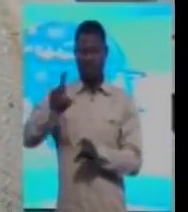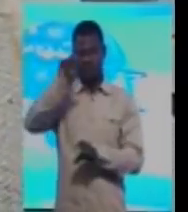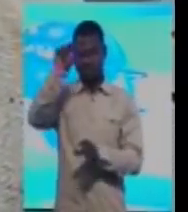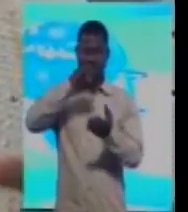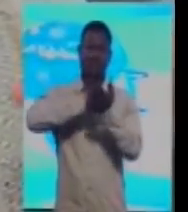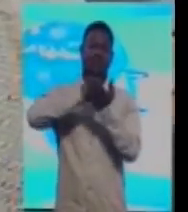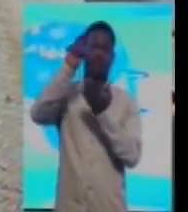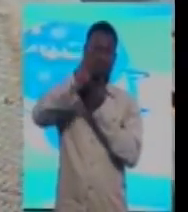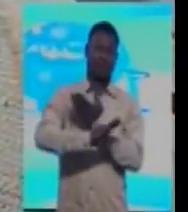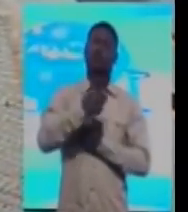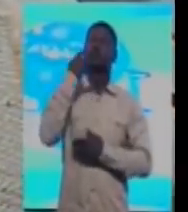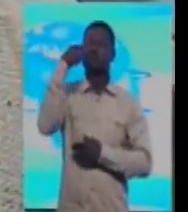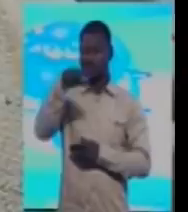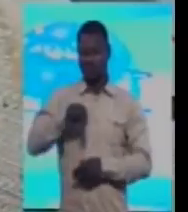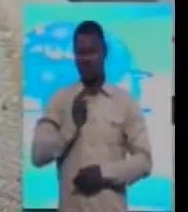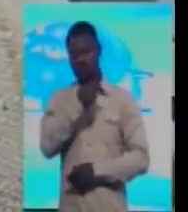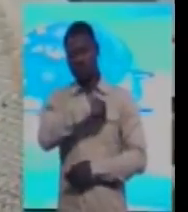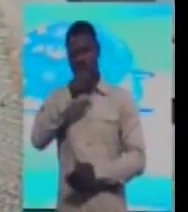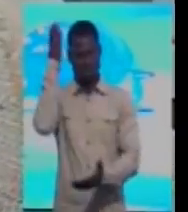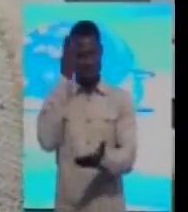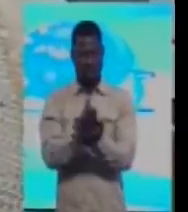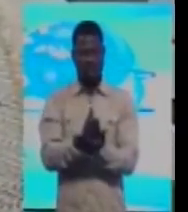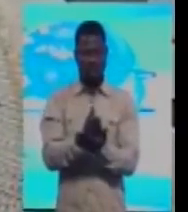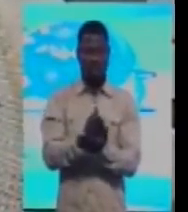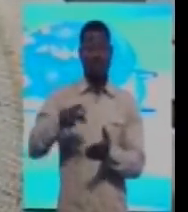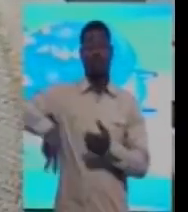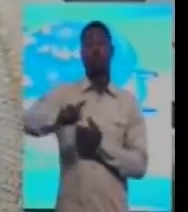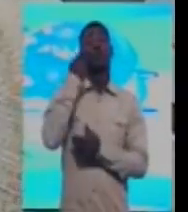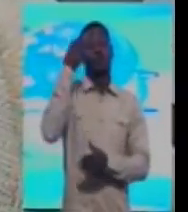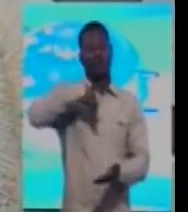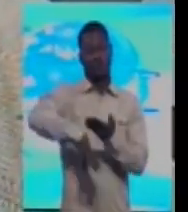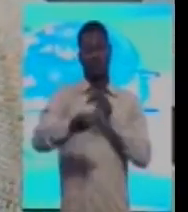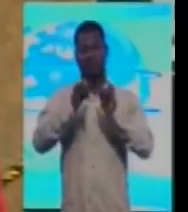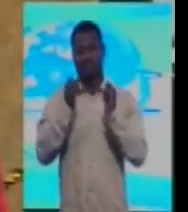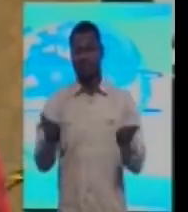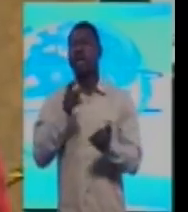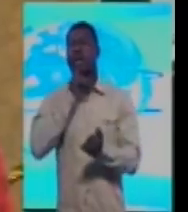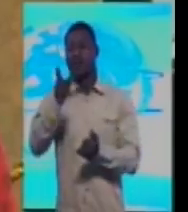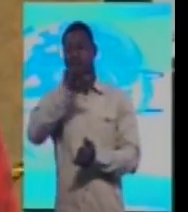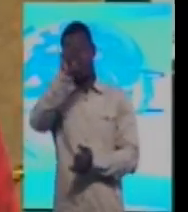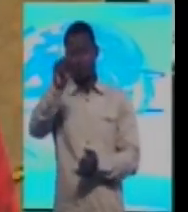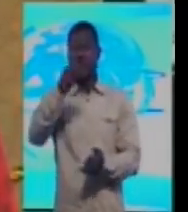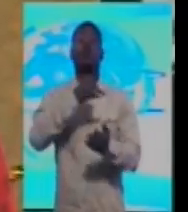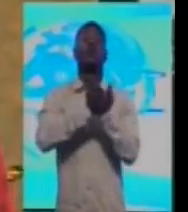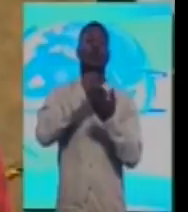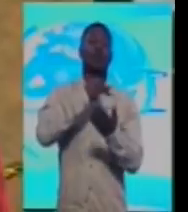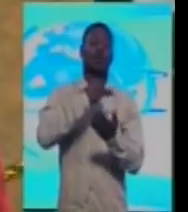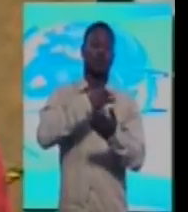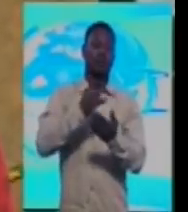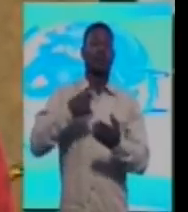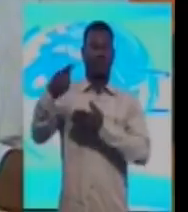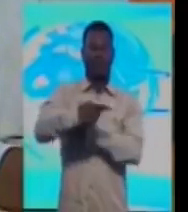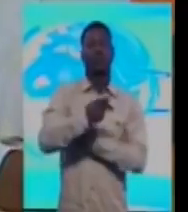que notre suspension que vous avez vue dans la presse était de 20 jours pour voir évoluer le